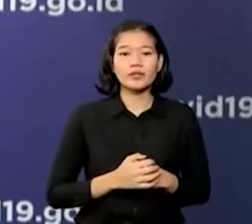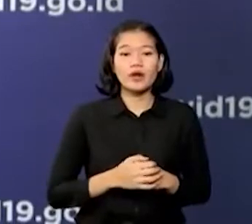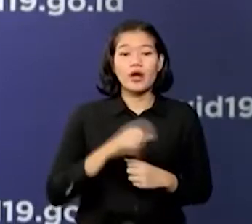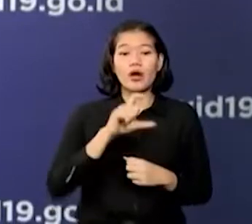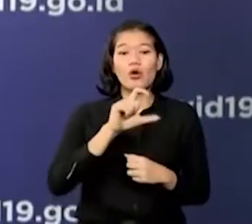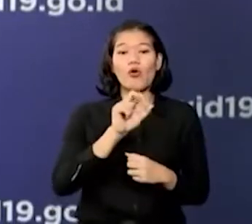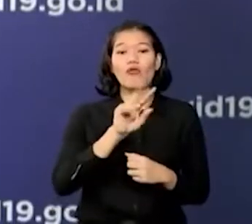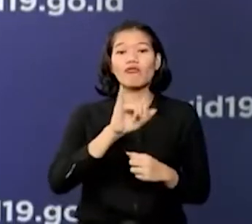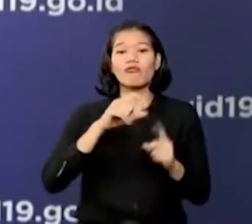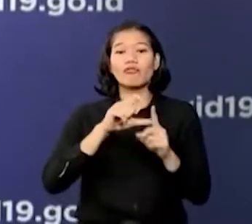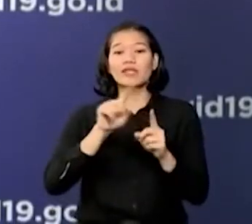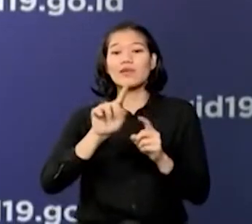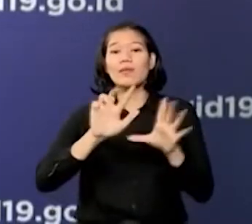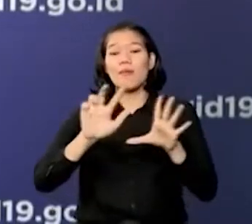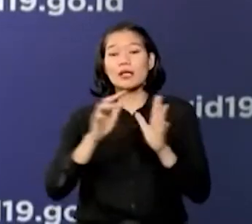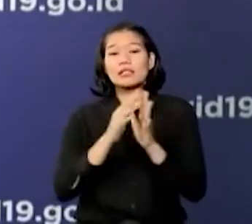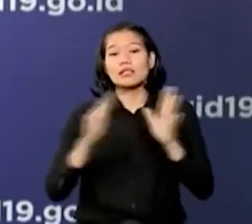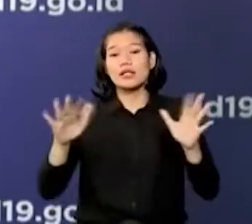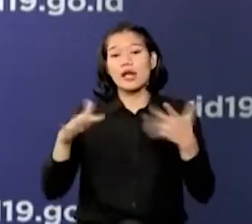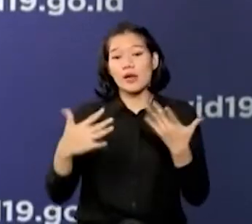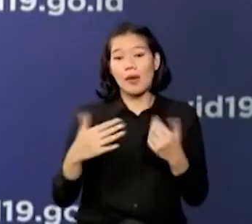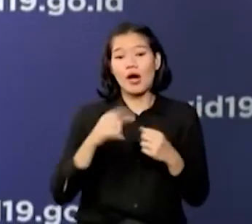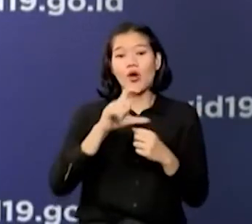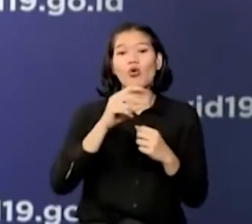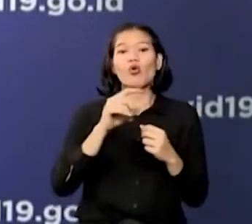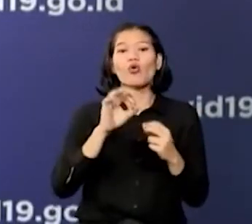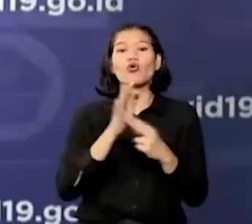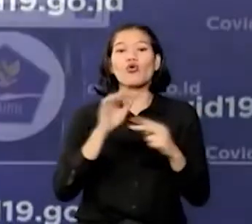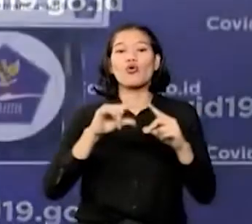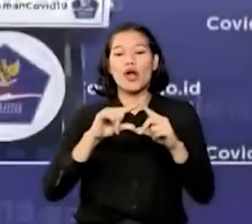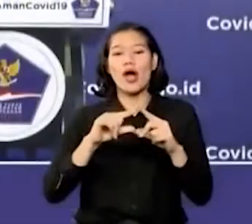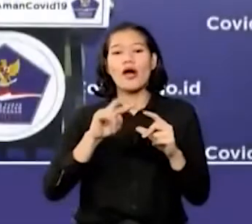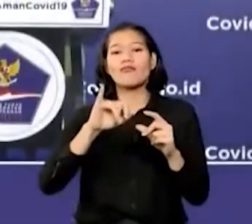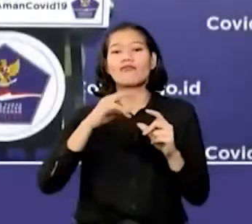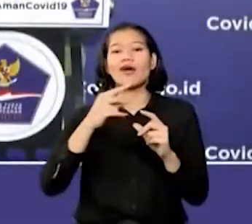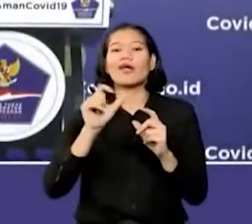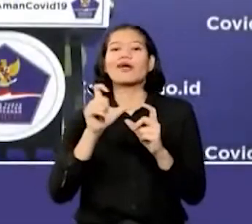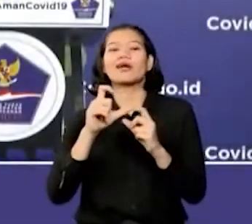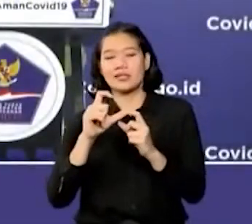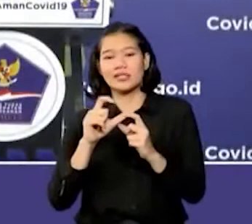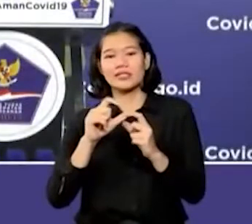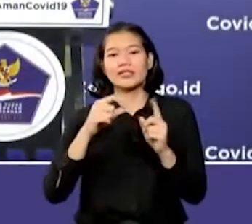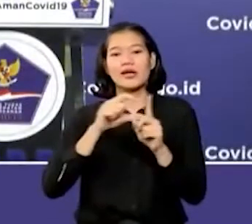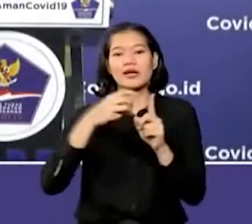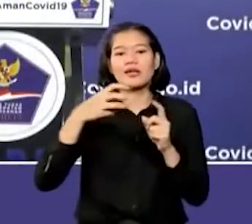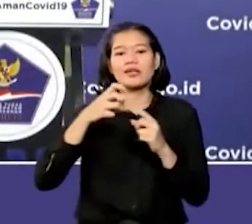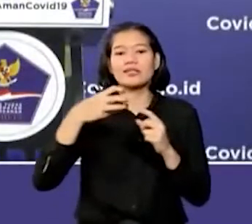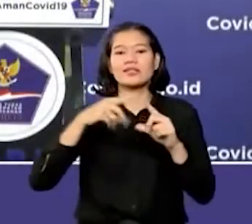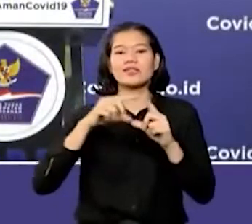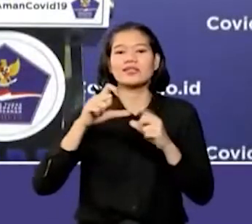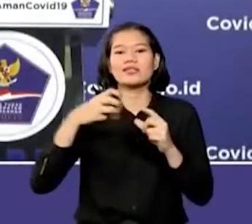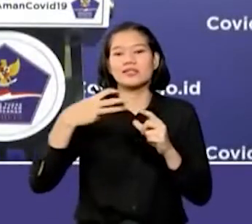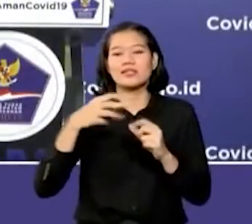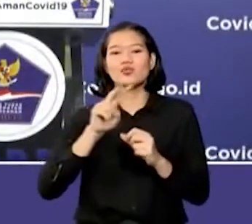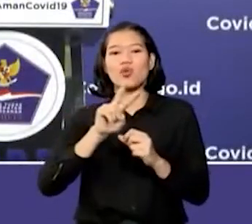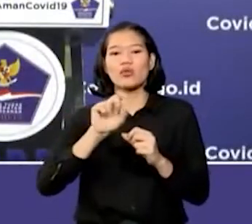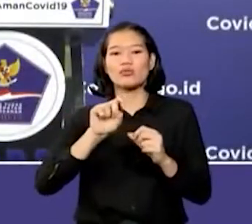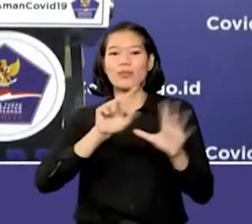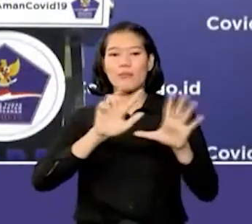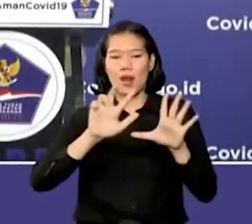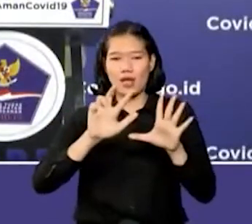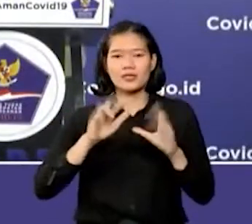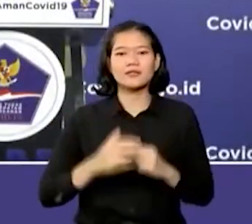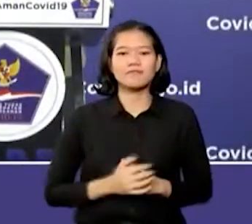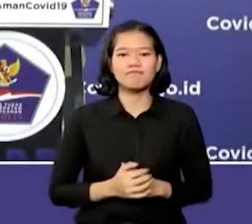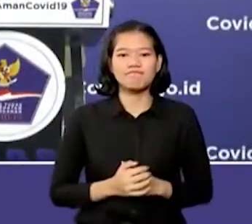COVID-19 adalah singkatan dari Coronavirus Disease 2019 atau penyakit menular yang disebabkan oleh salah satu jenis virus